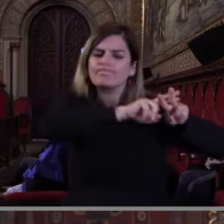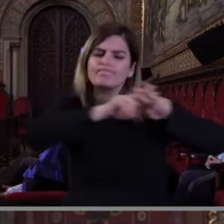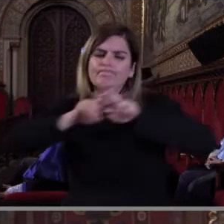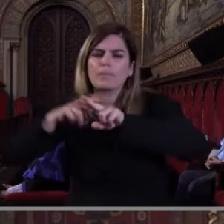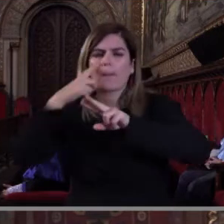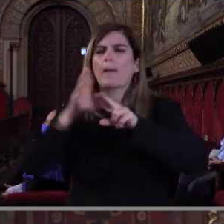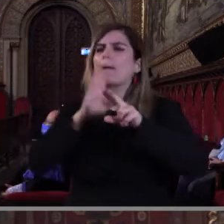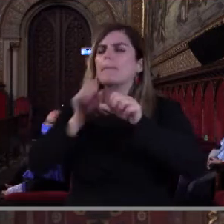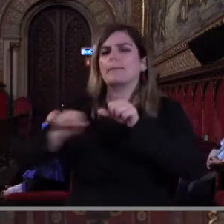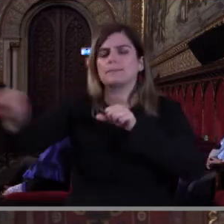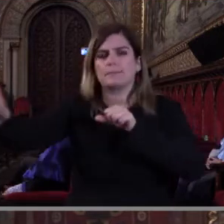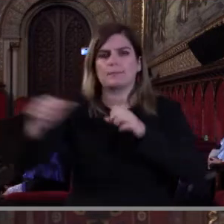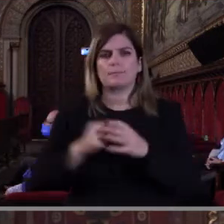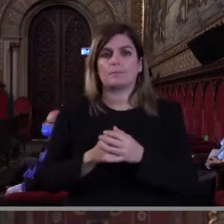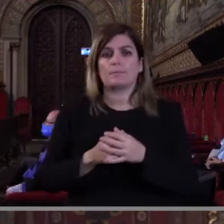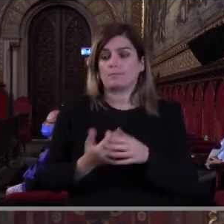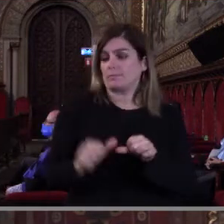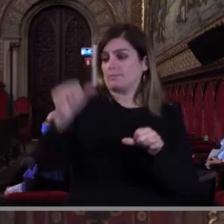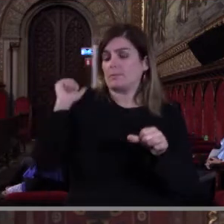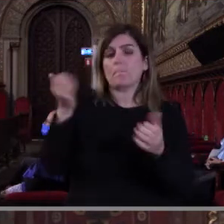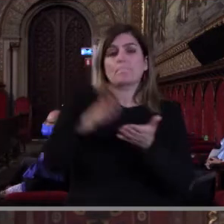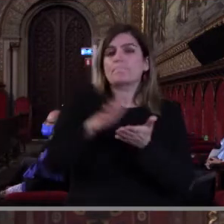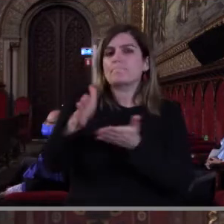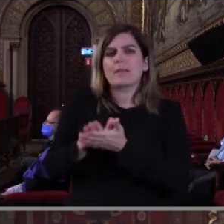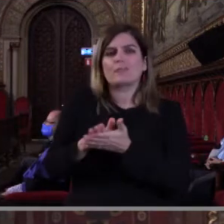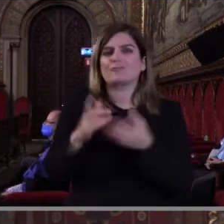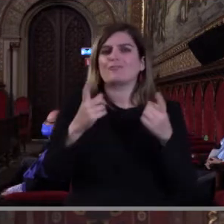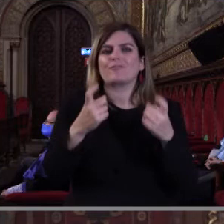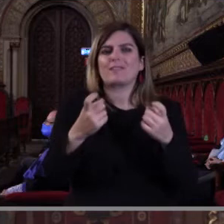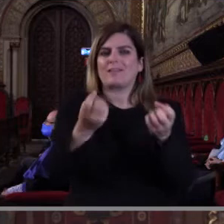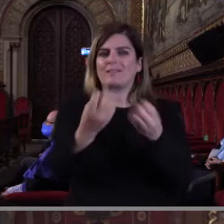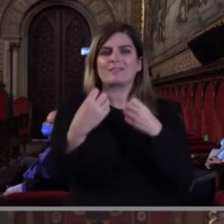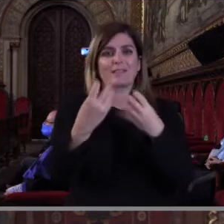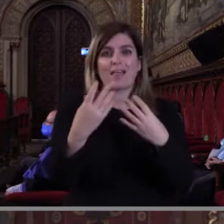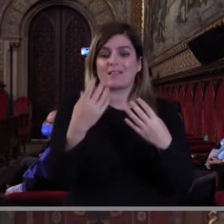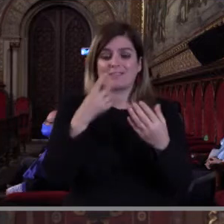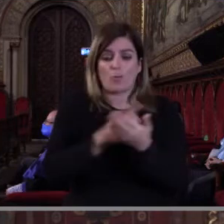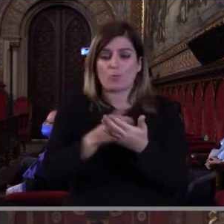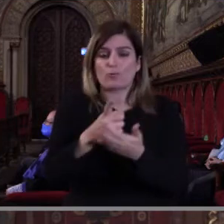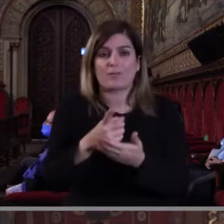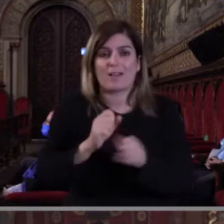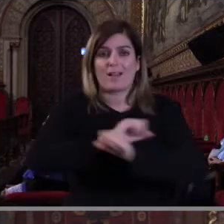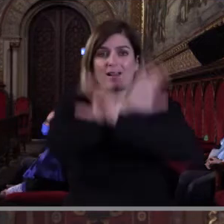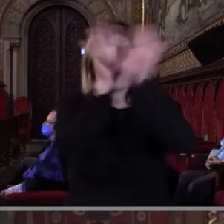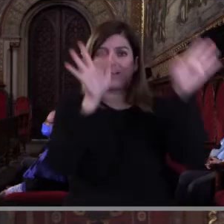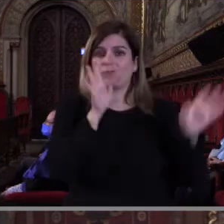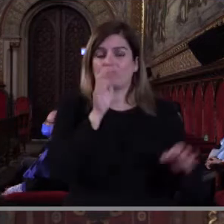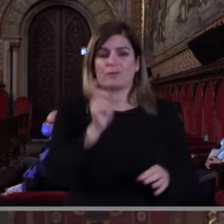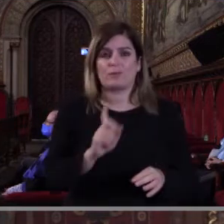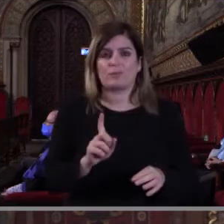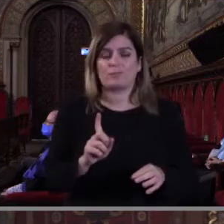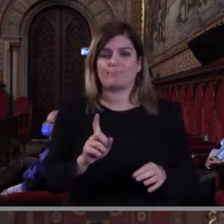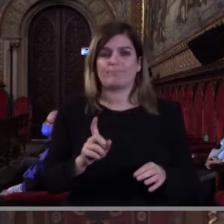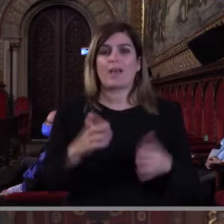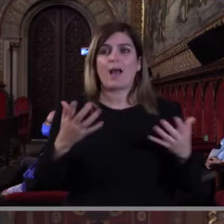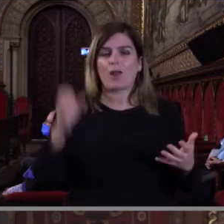incertesa. Hem viscut molts mesos sense una bona carta de navegació i encara no la tenim perfecta. Les diferències en els criteris